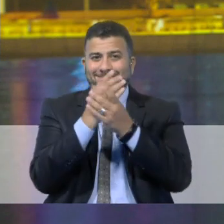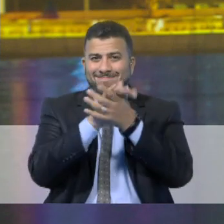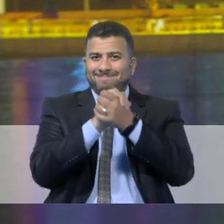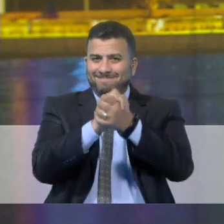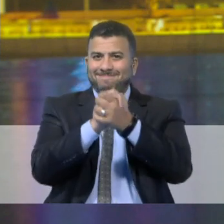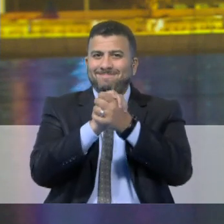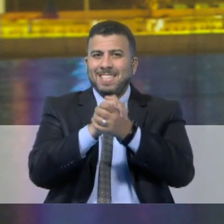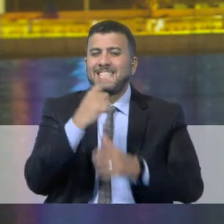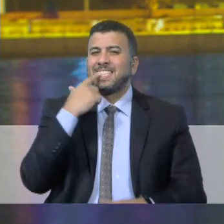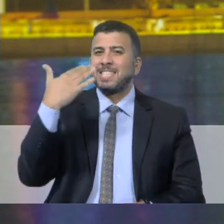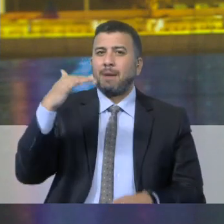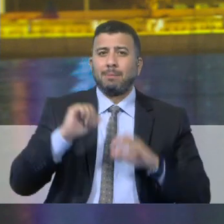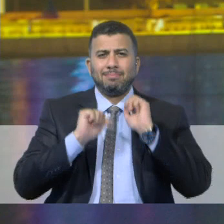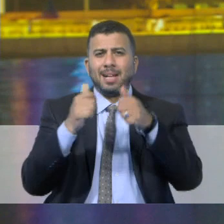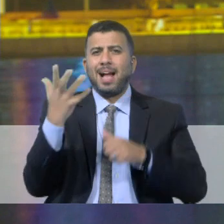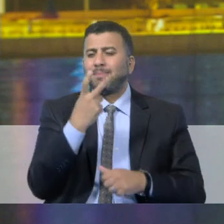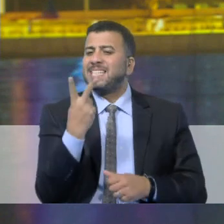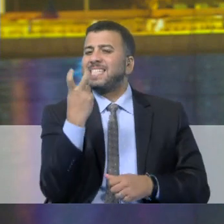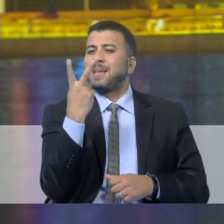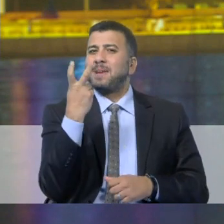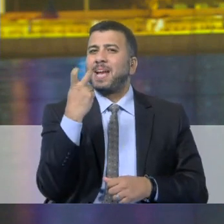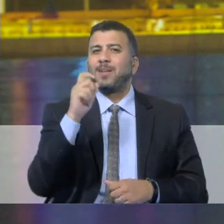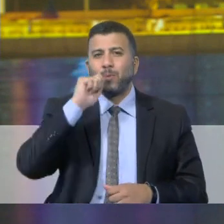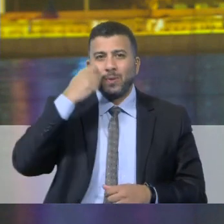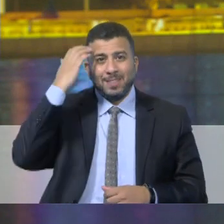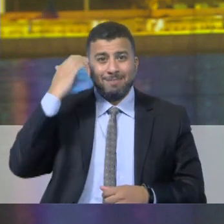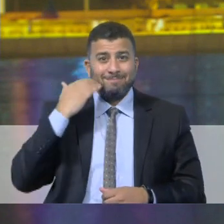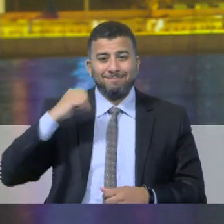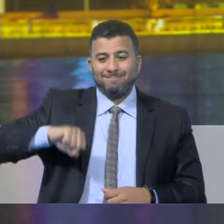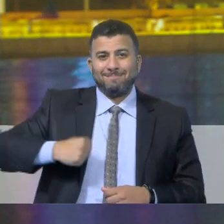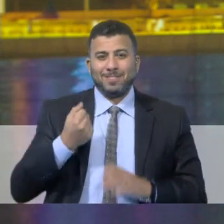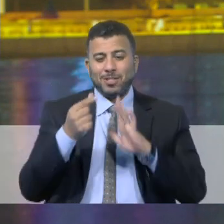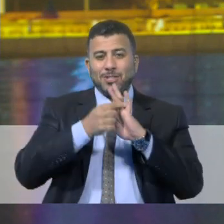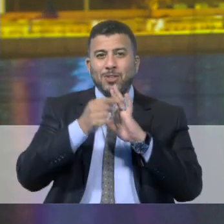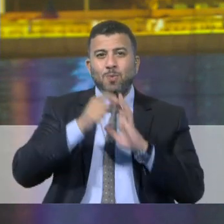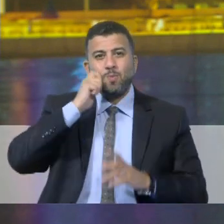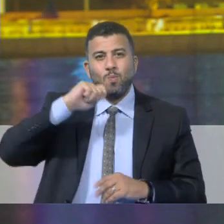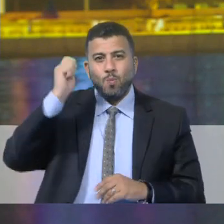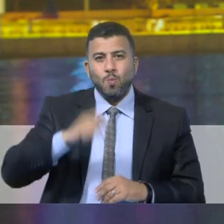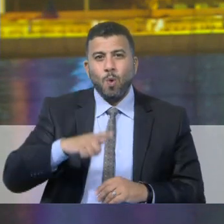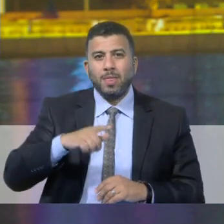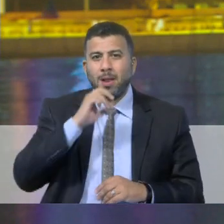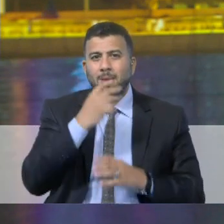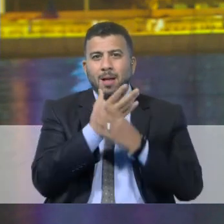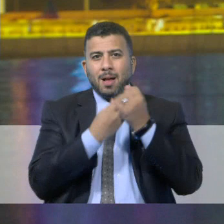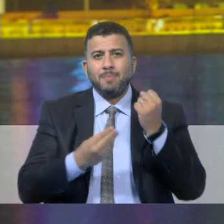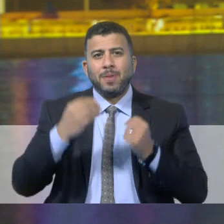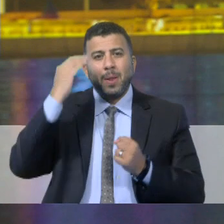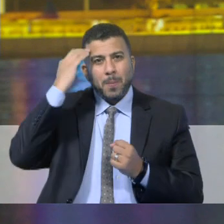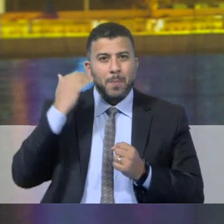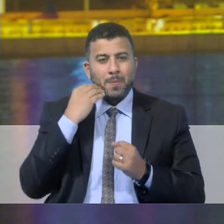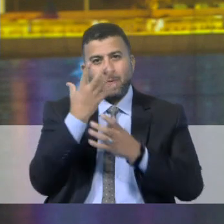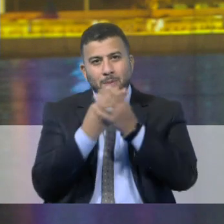الشباب، بمشاركة 70 عريسا من الشباب المقبلين على الزواج من المواطنين وأبناء المواطنات